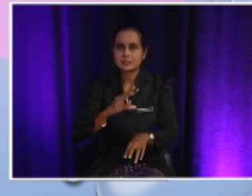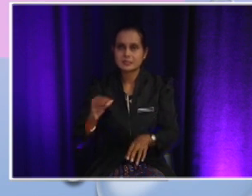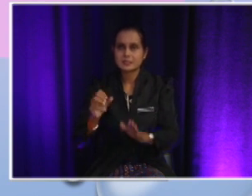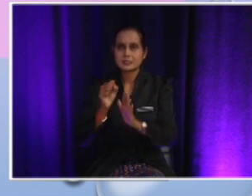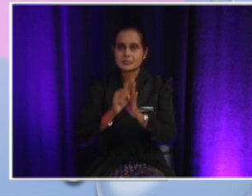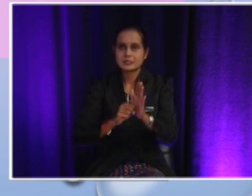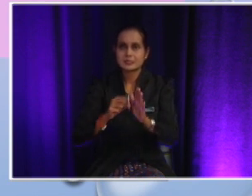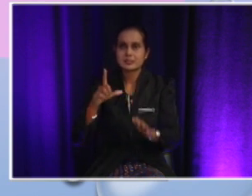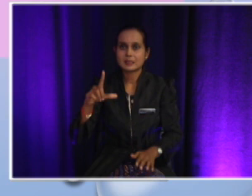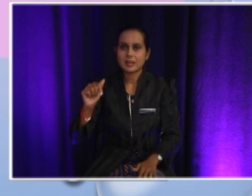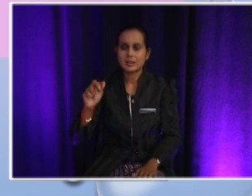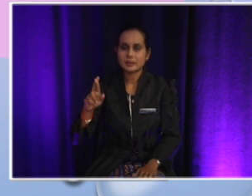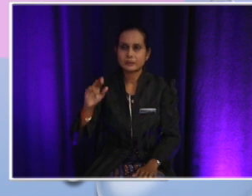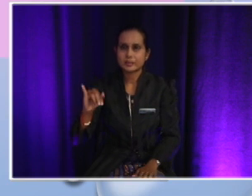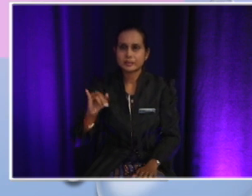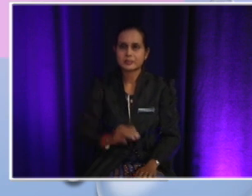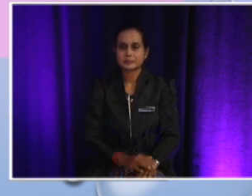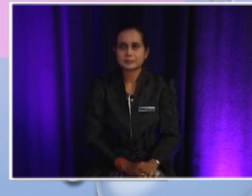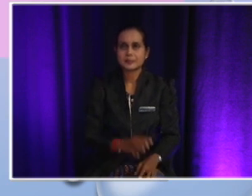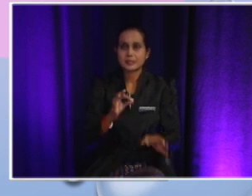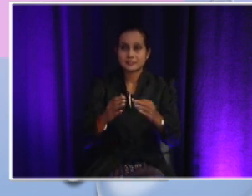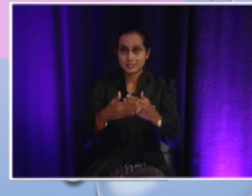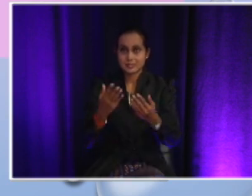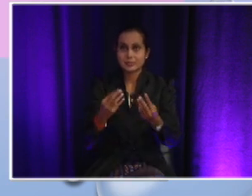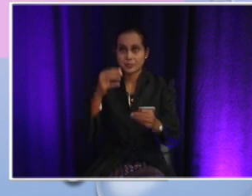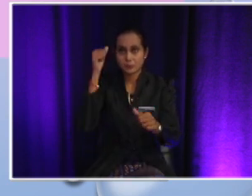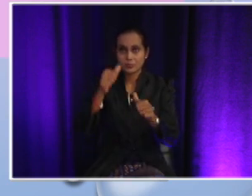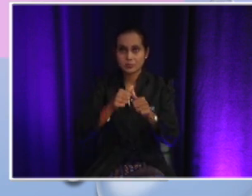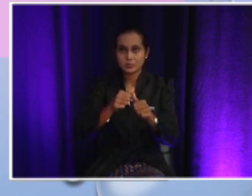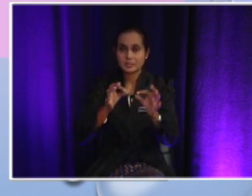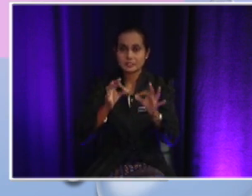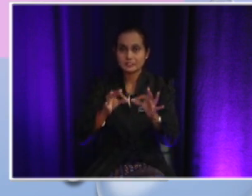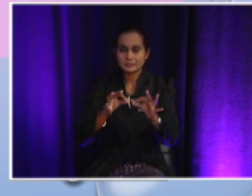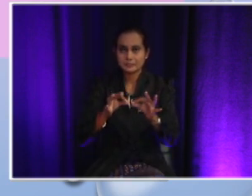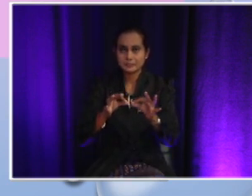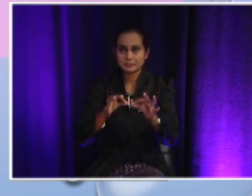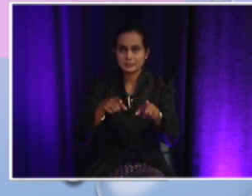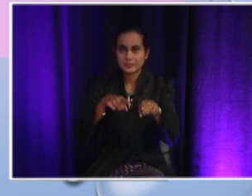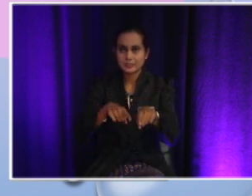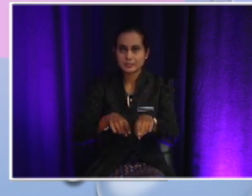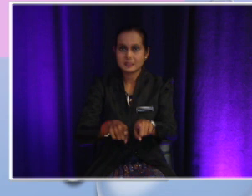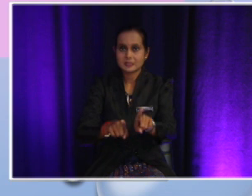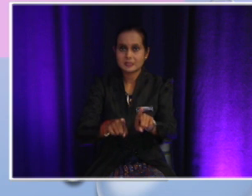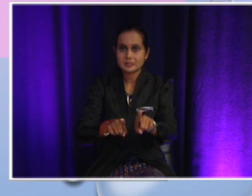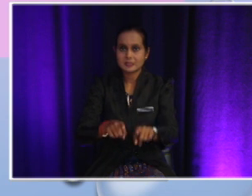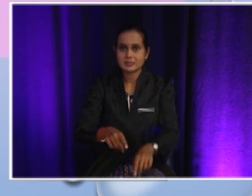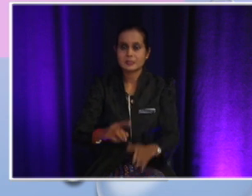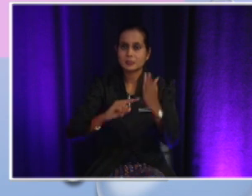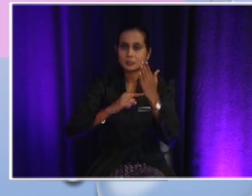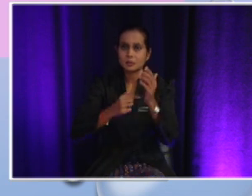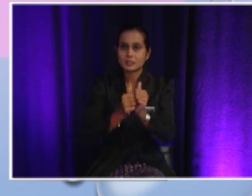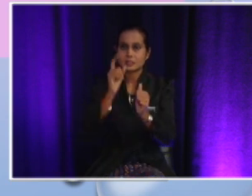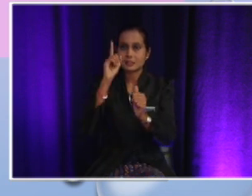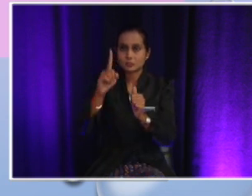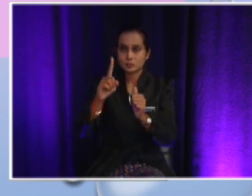satu lita selari. Kalau senang nak ingat, kalau siri dia bermula dengan satu punca kat sini,